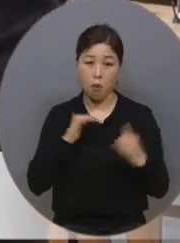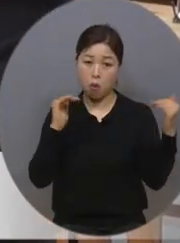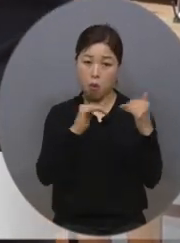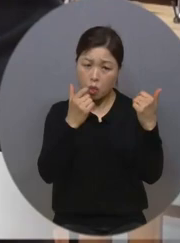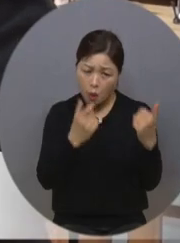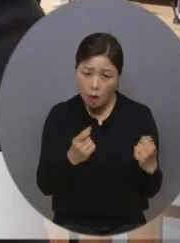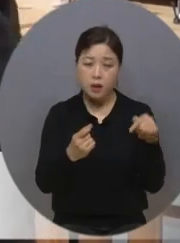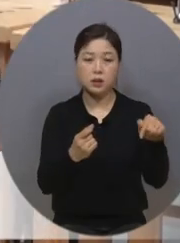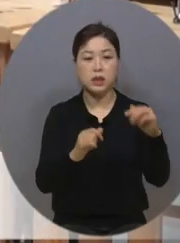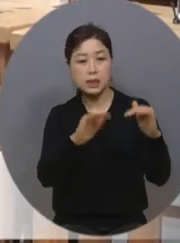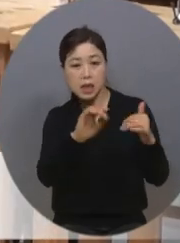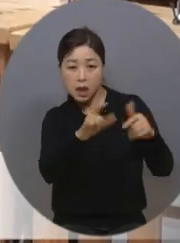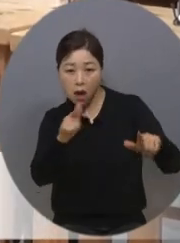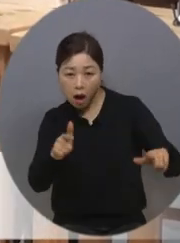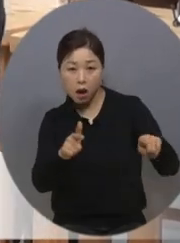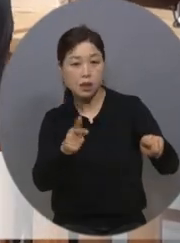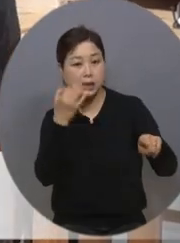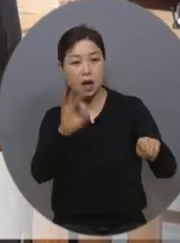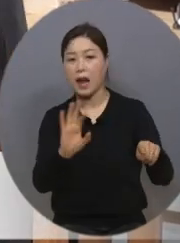아니라